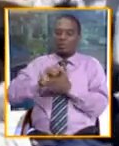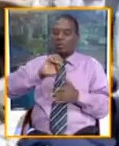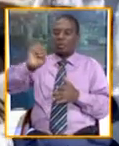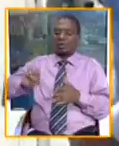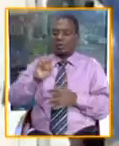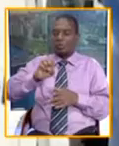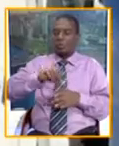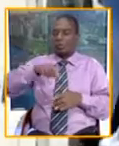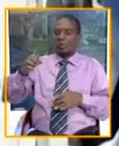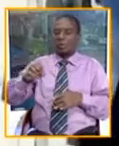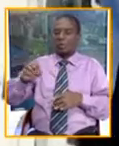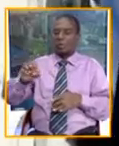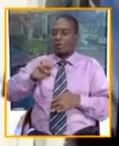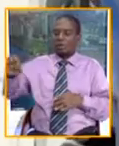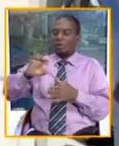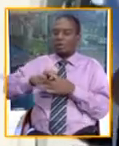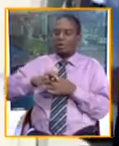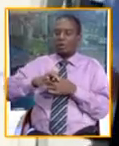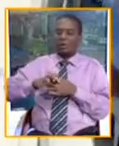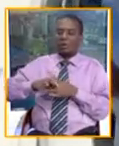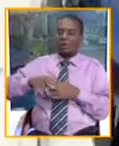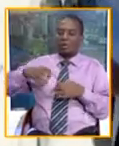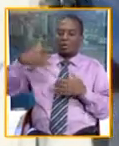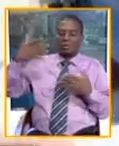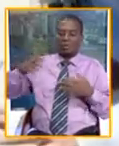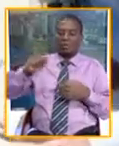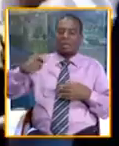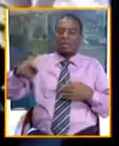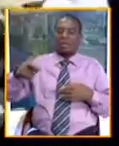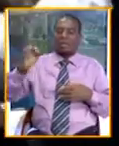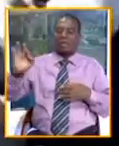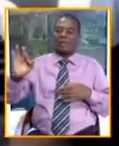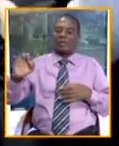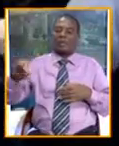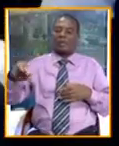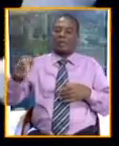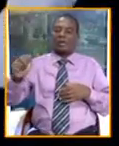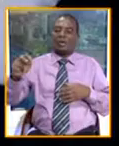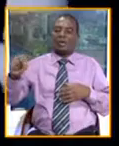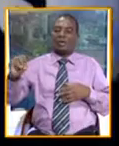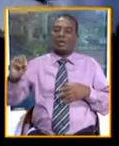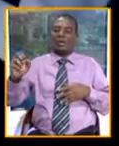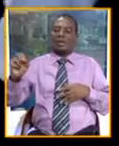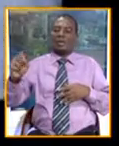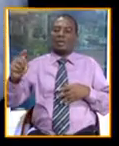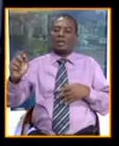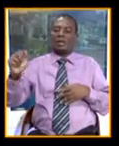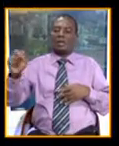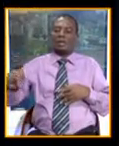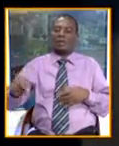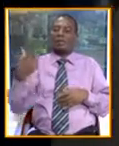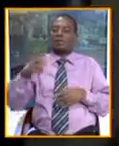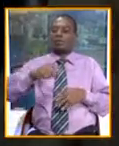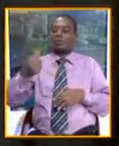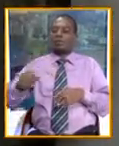de l'Afghanistan. Ils étaient présents pour une opération d'immunisation des enfants contre la poliomyélite quand ils ont été attaqués. 3 autres